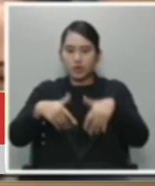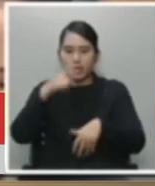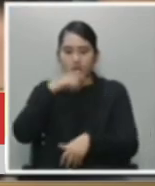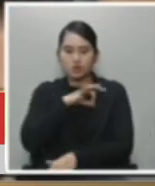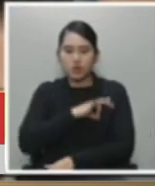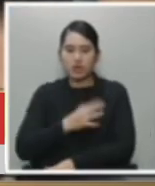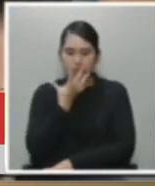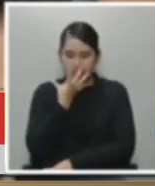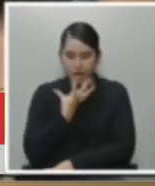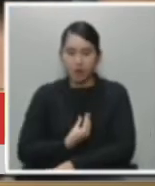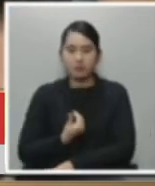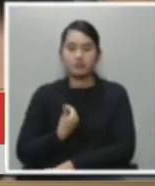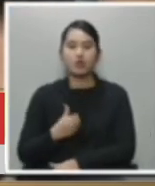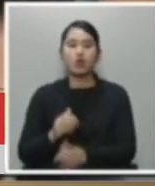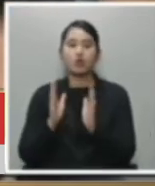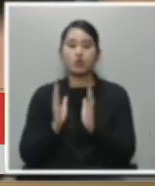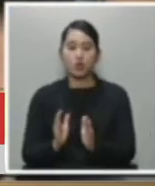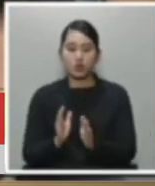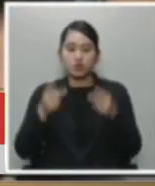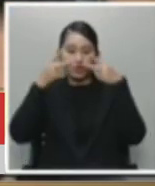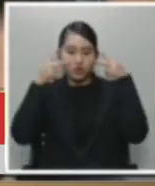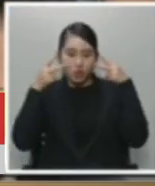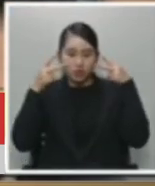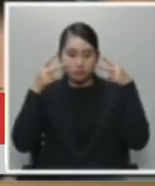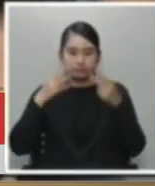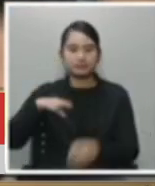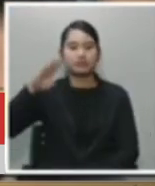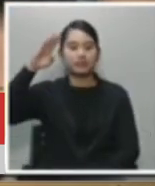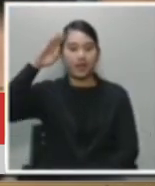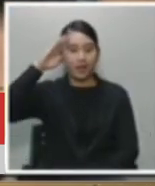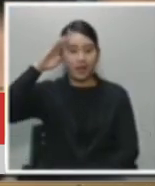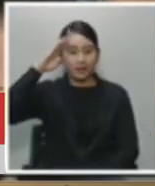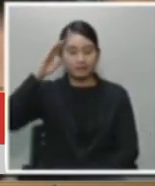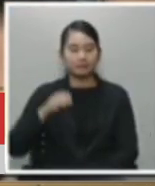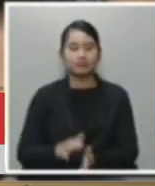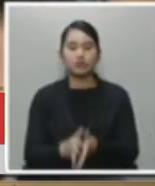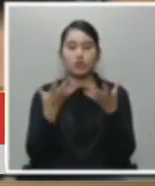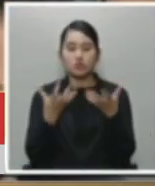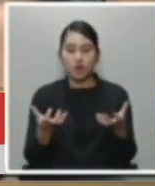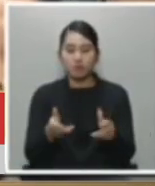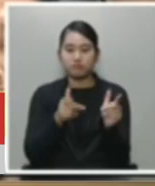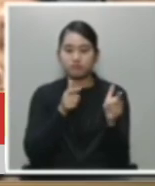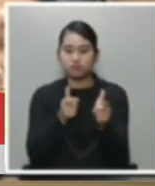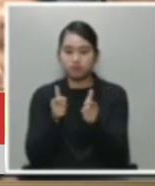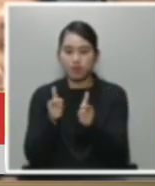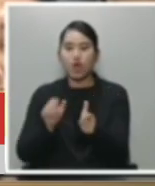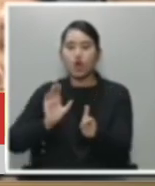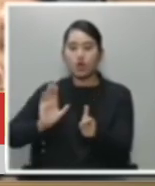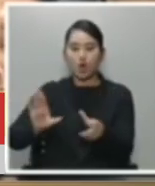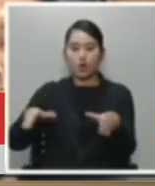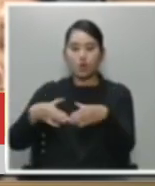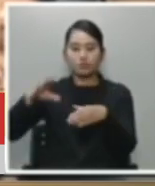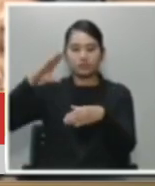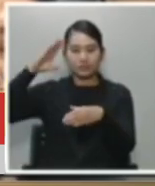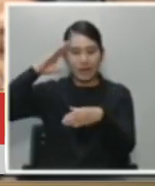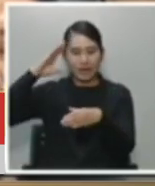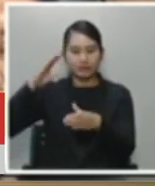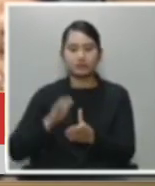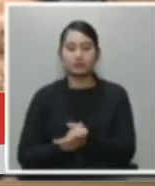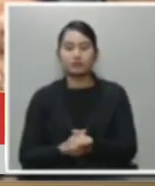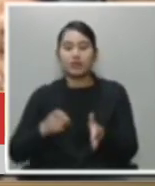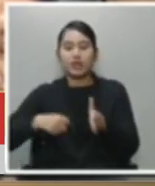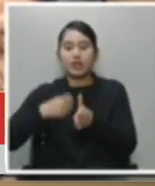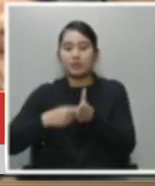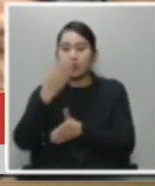ตุเป็นทหารในกองทัพอาวุธที่ใช้ก่อเหตุเป็นอาวุธของกองทัพมูลเหตุ